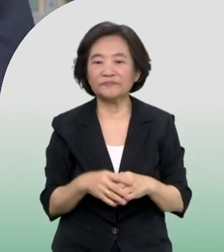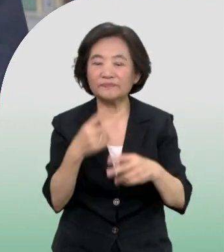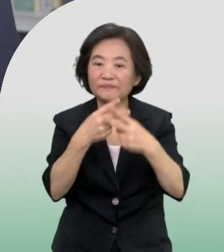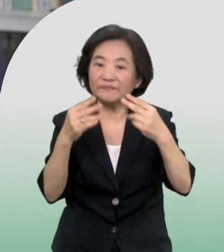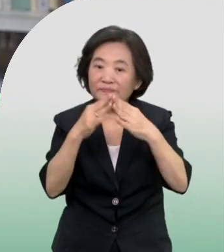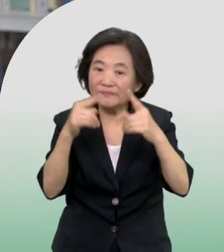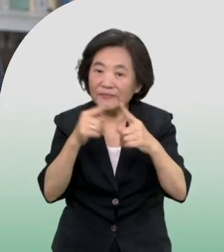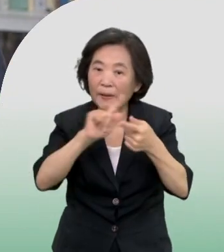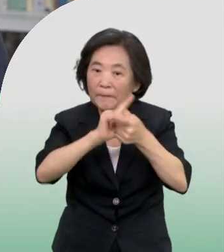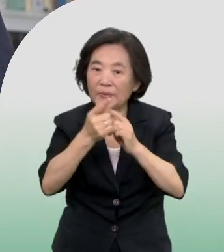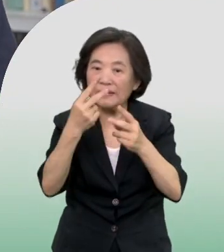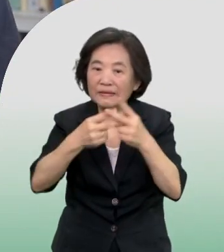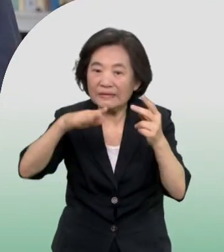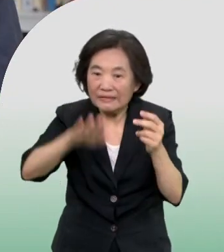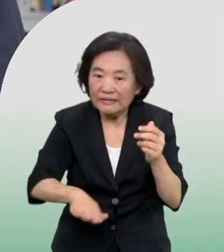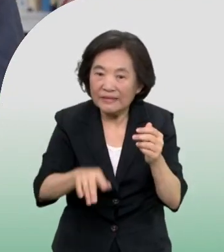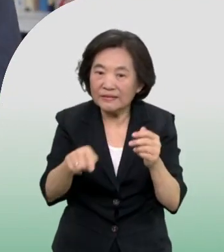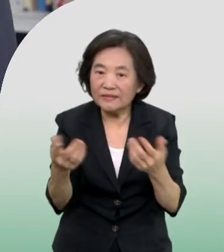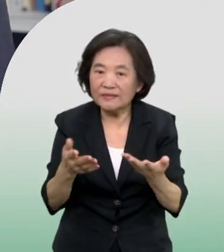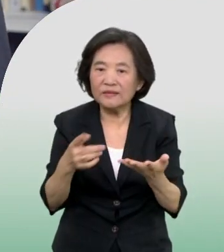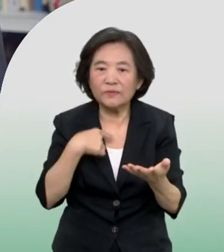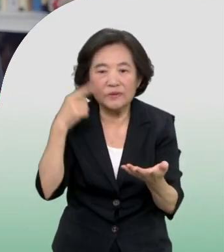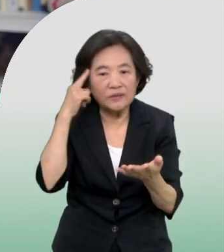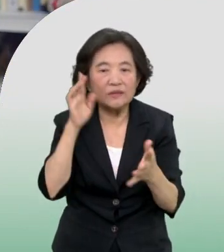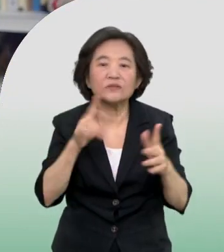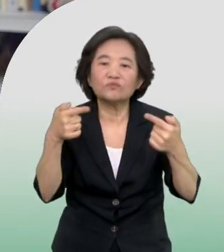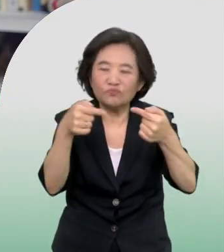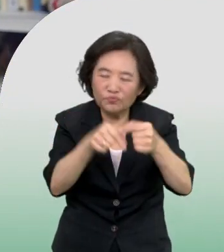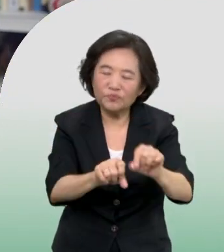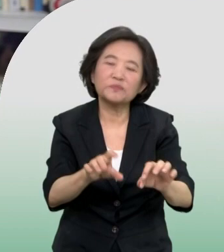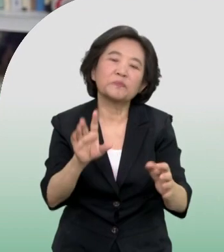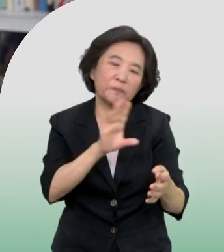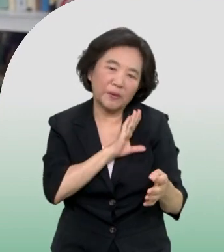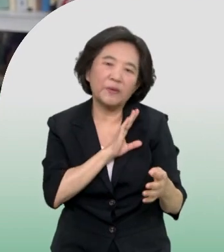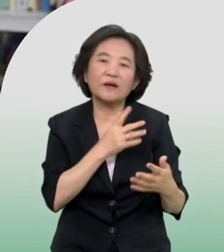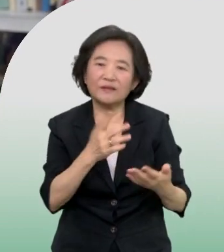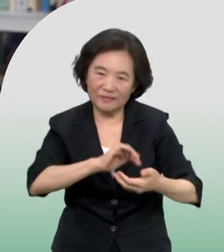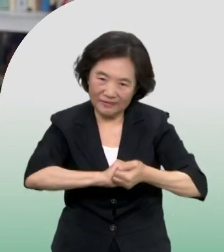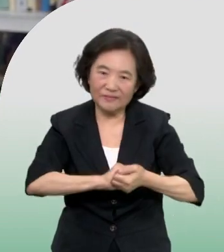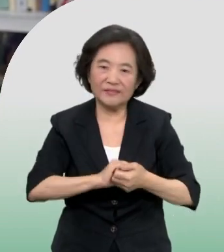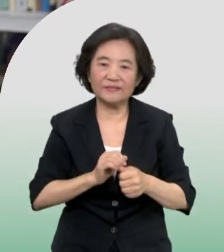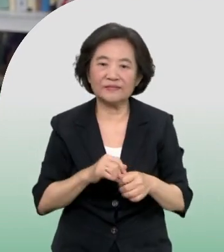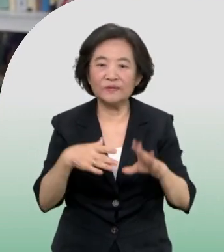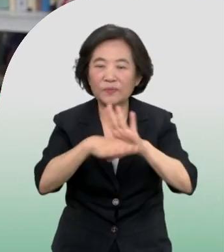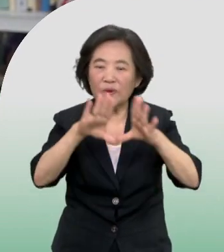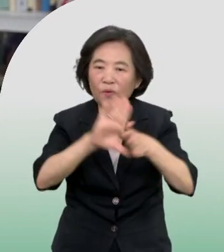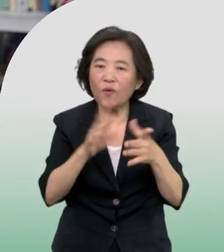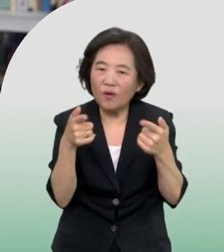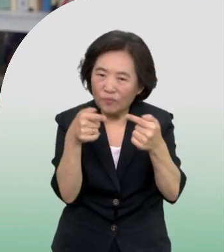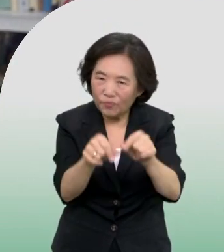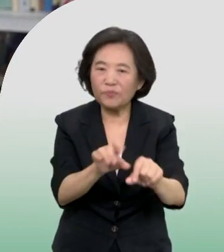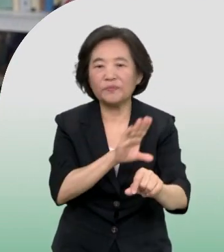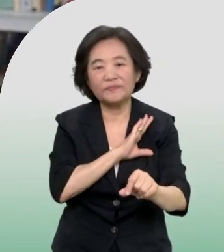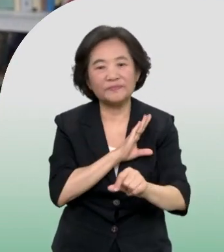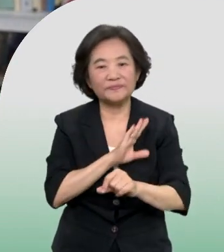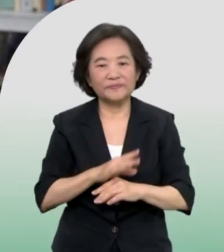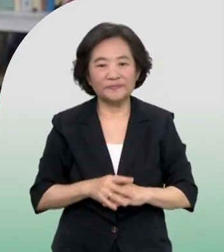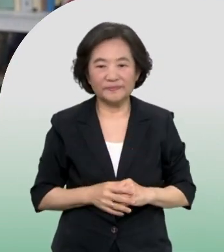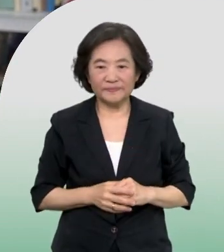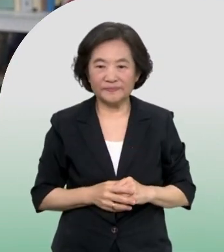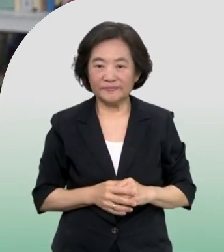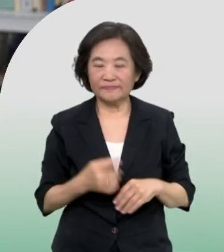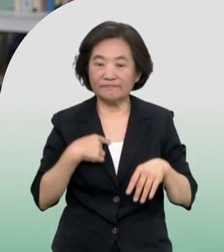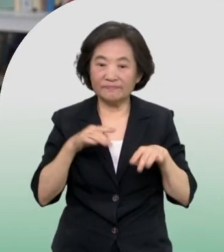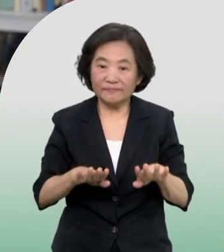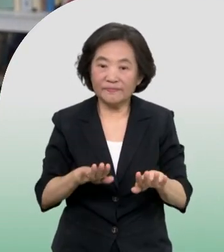家人变客底这个事情，基本上是一个族群融合的一个结果，它是一个这个文化的现象。所